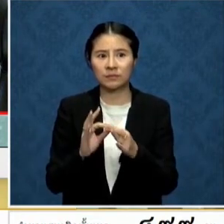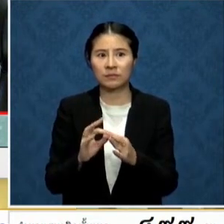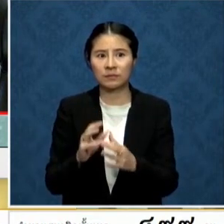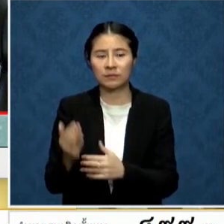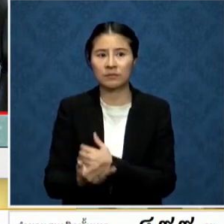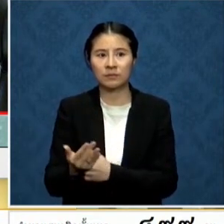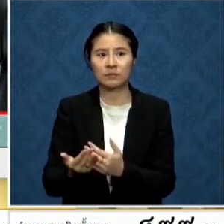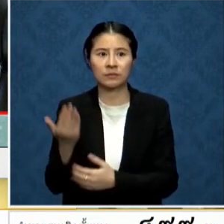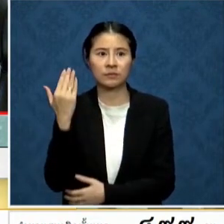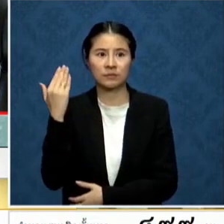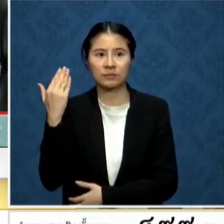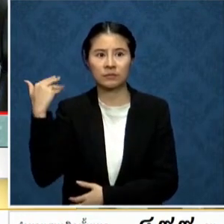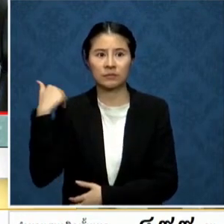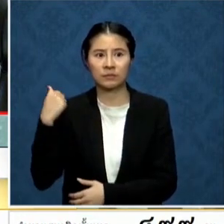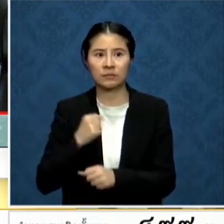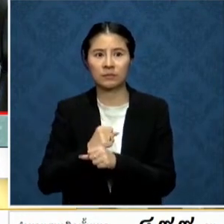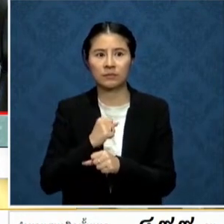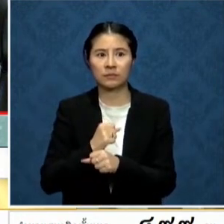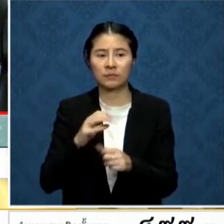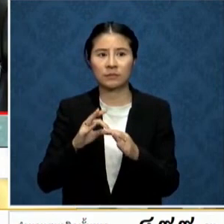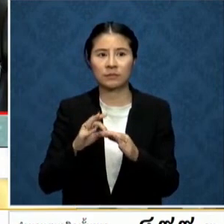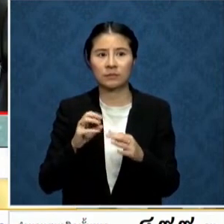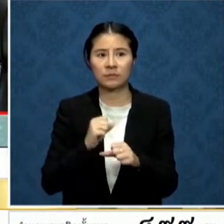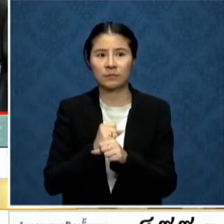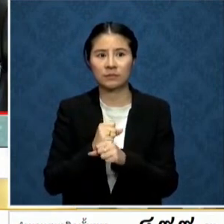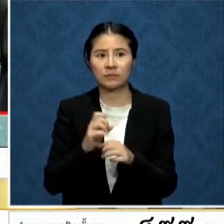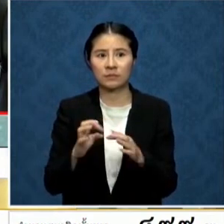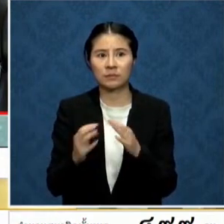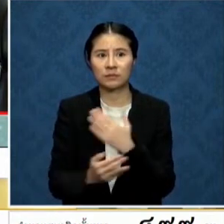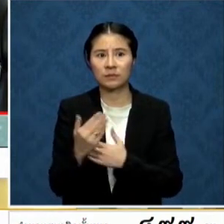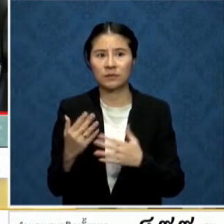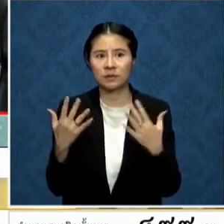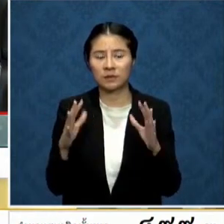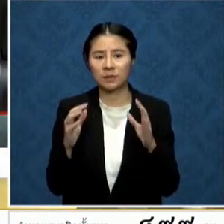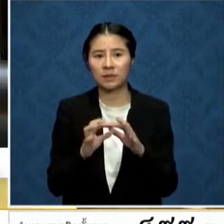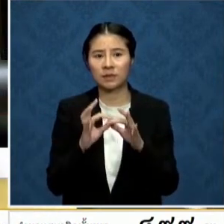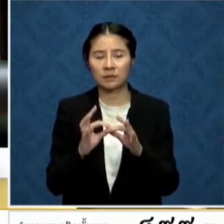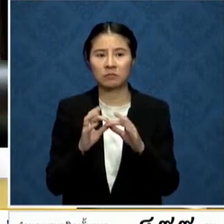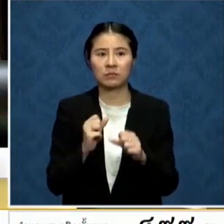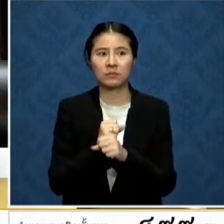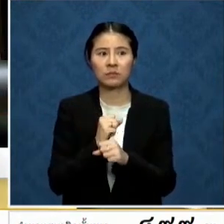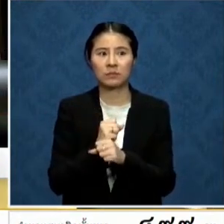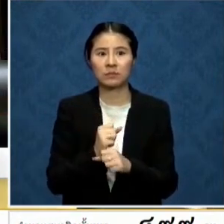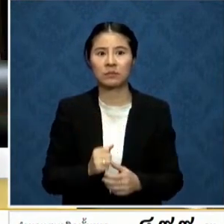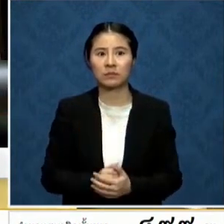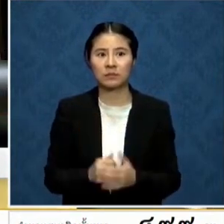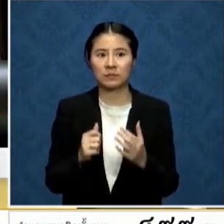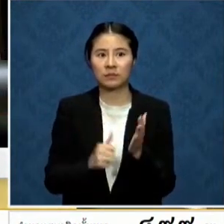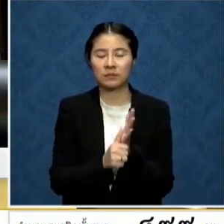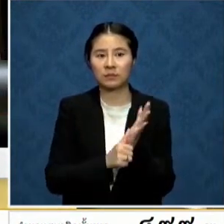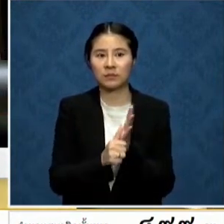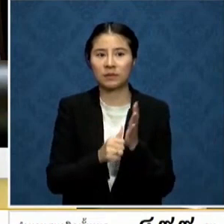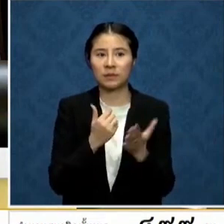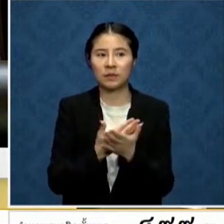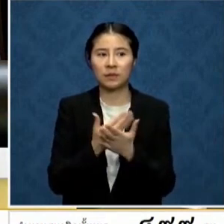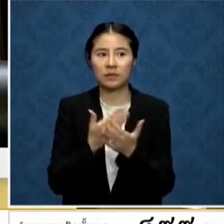ครั้งที่แล้วนะครับสมัยที่แล้วตกไปหลายฉบับหรือไม่มีโอกาสเข้าในสภานี้หลายฉบับการแก้ไขข้อฉ